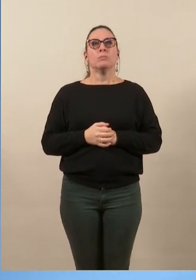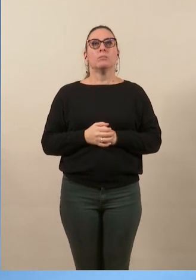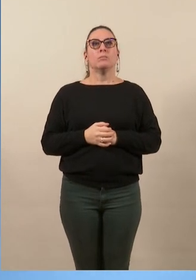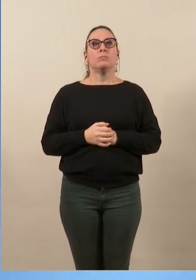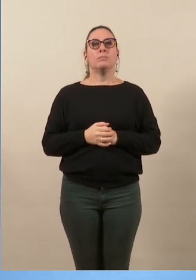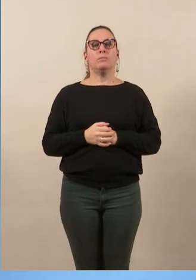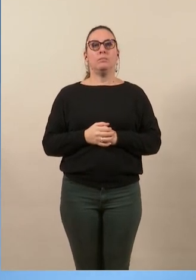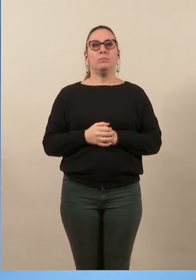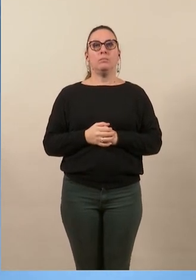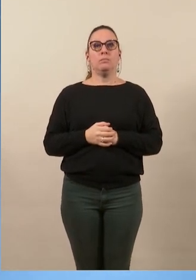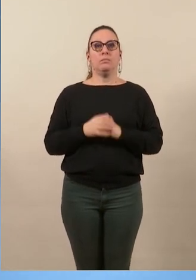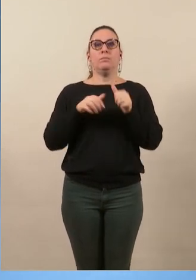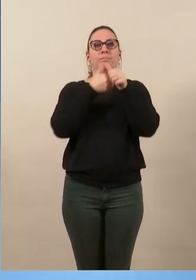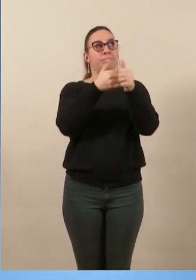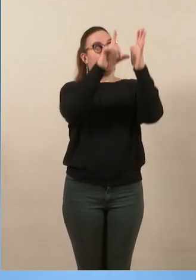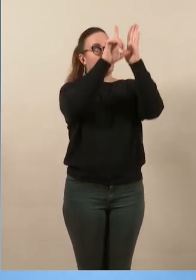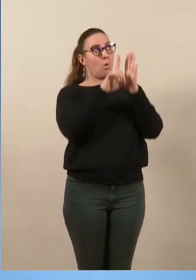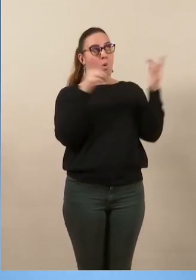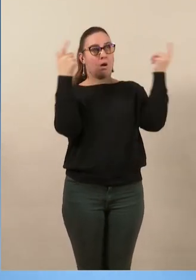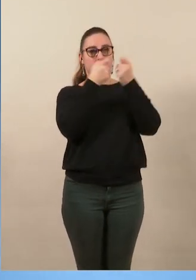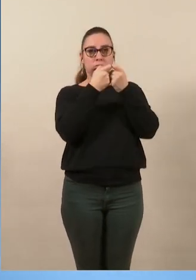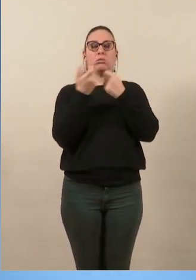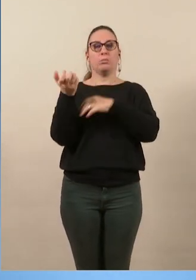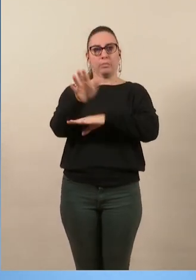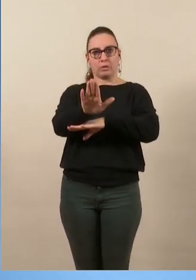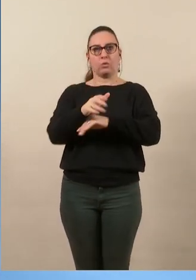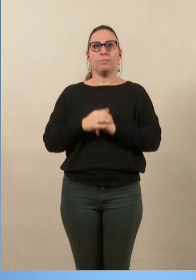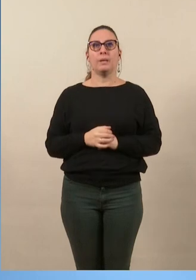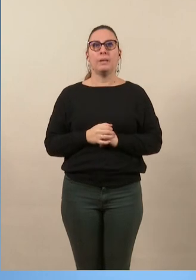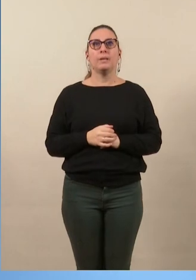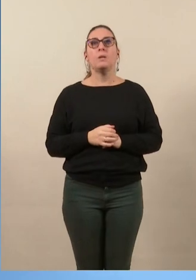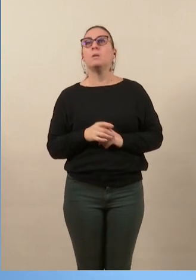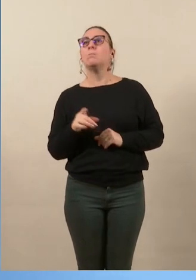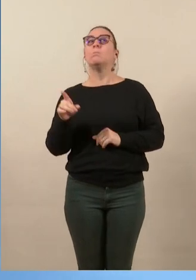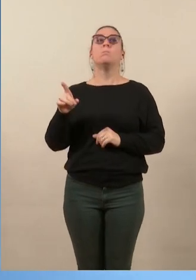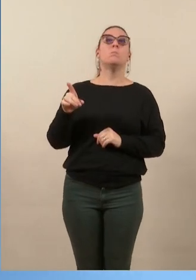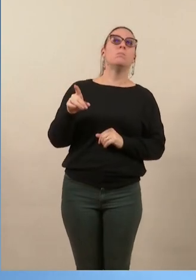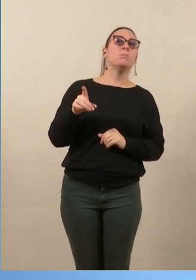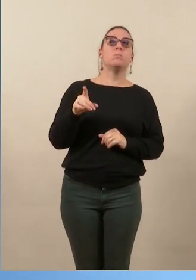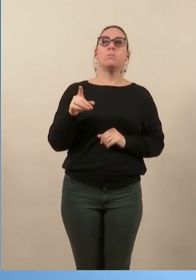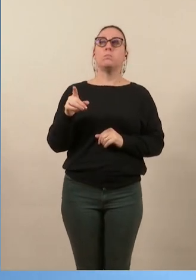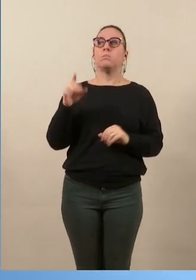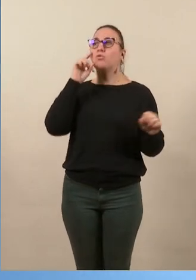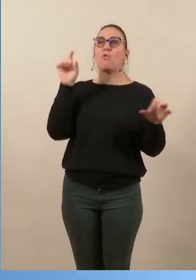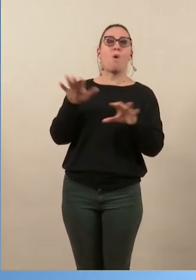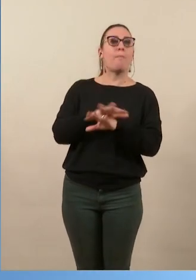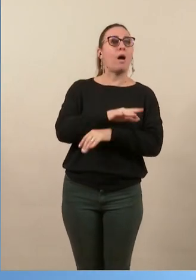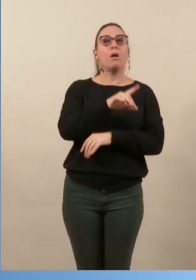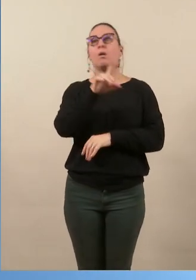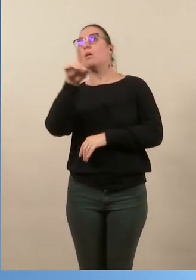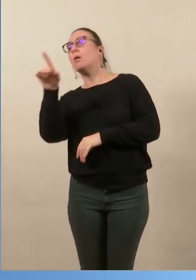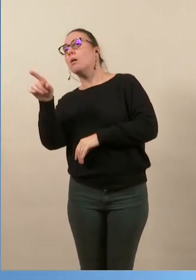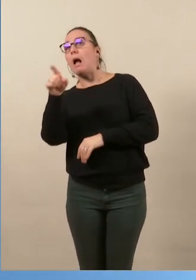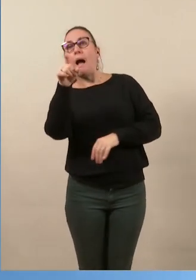formulé dans la loi et aussi je nai pas en visuel juste